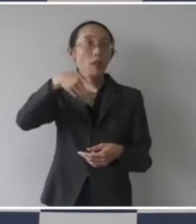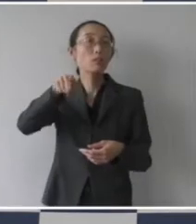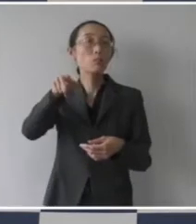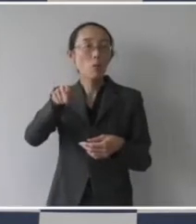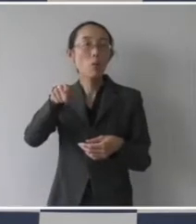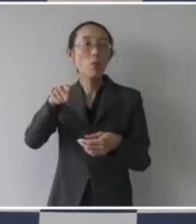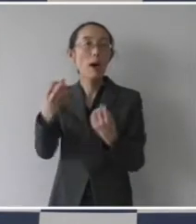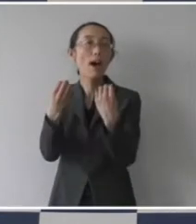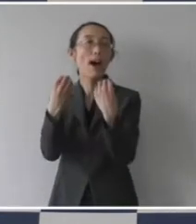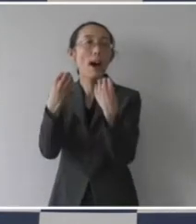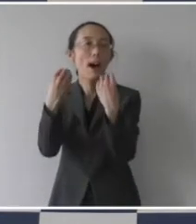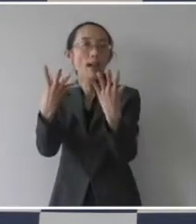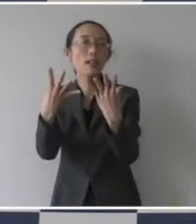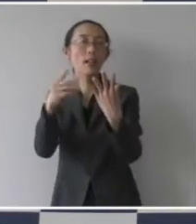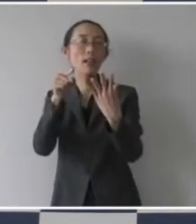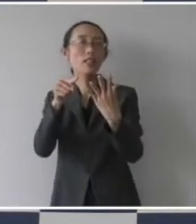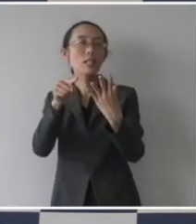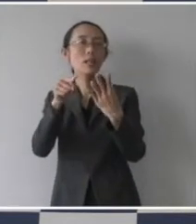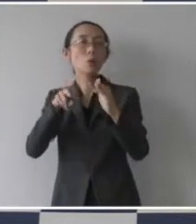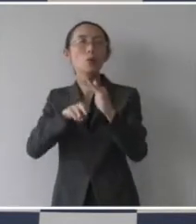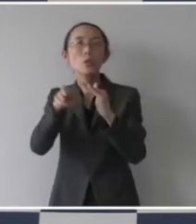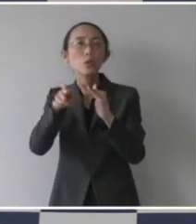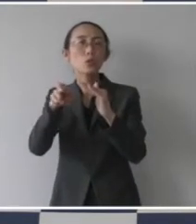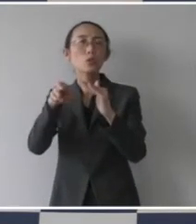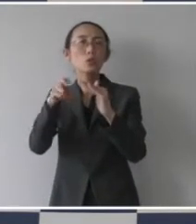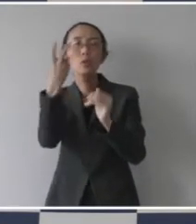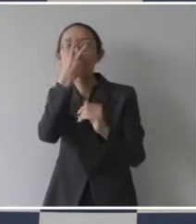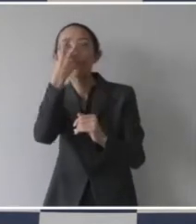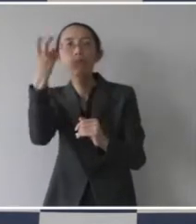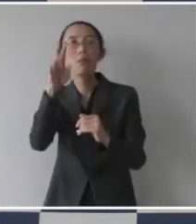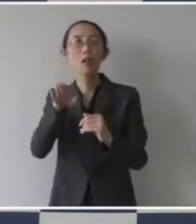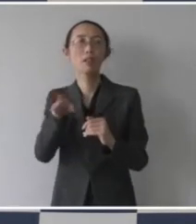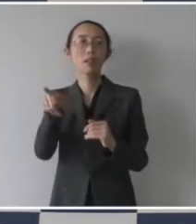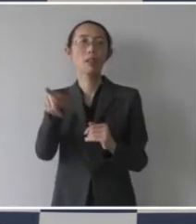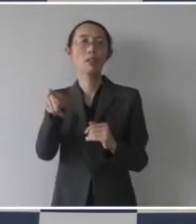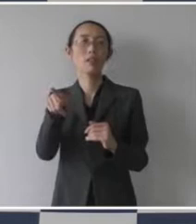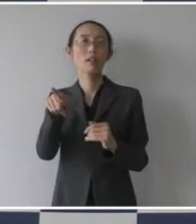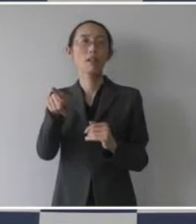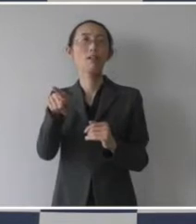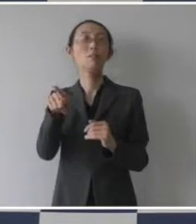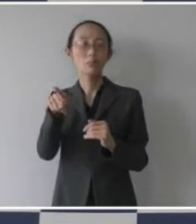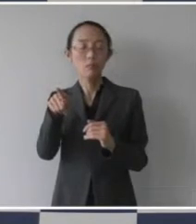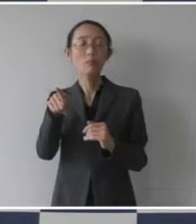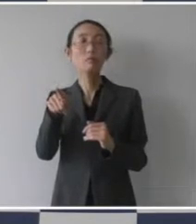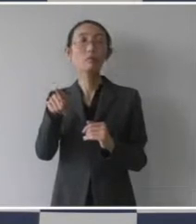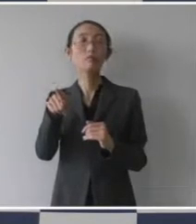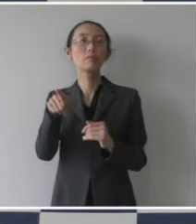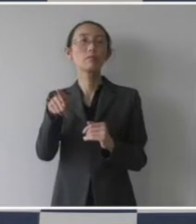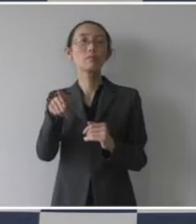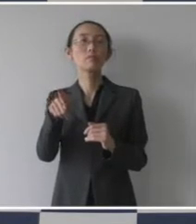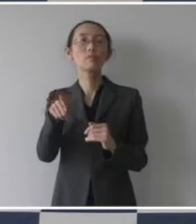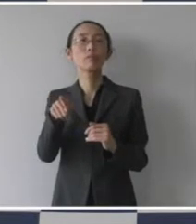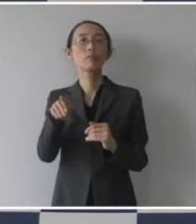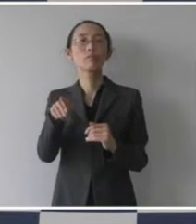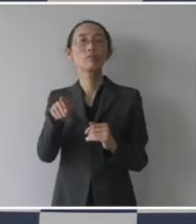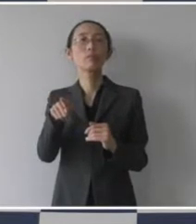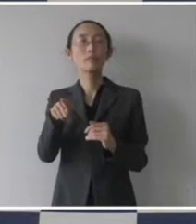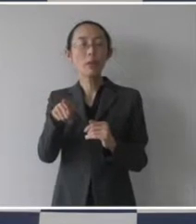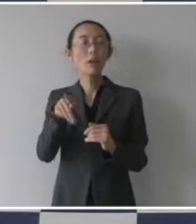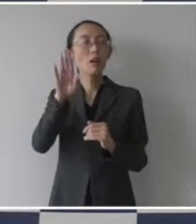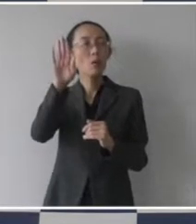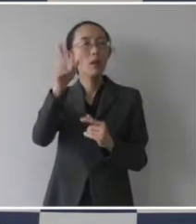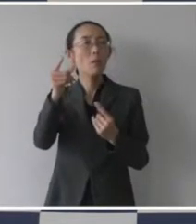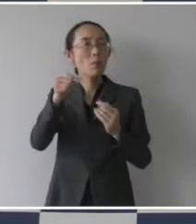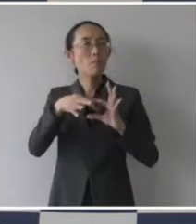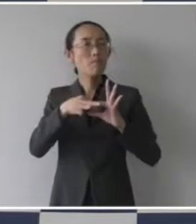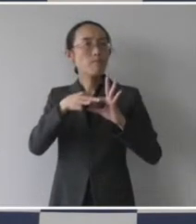しい BA4 とか BA5 とかですね、いうのが出たというような報道もありましたので、これ、引き続き